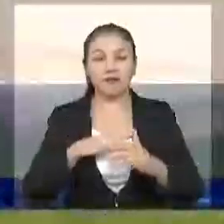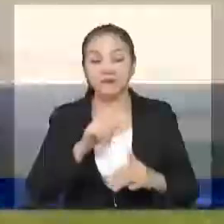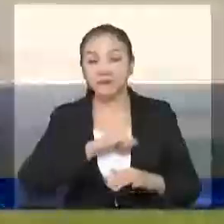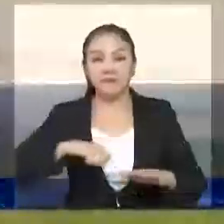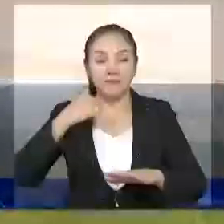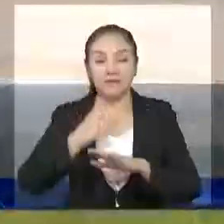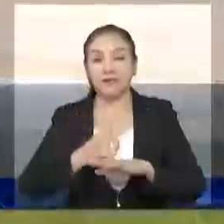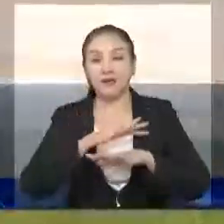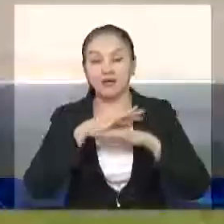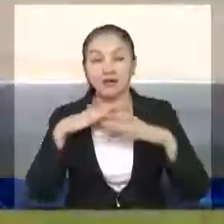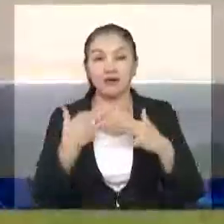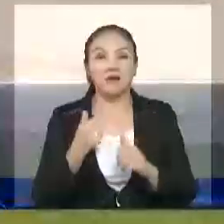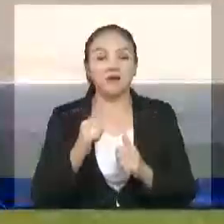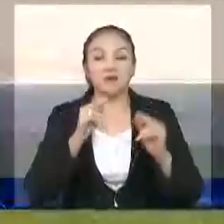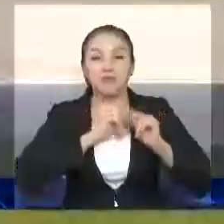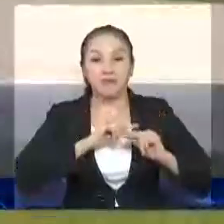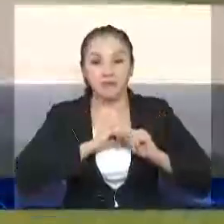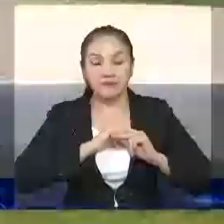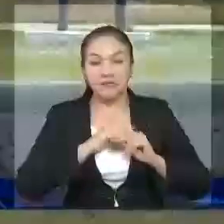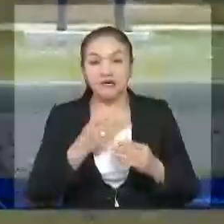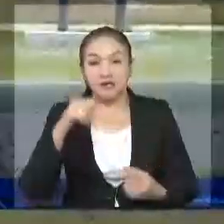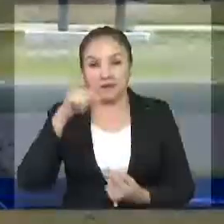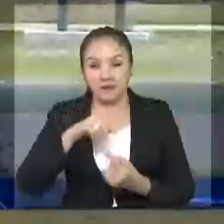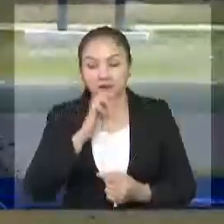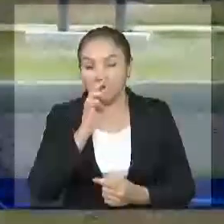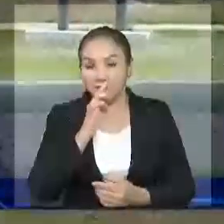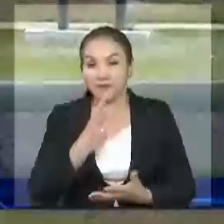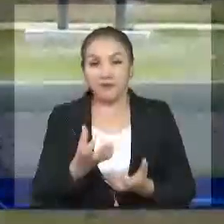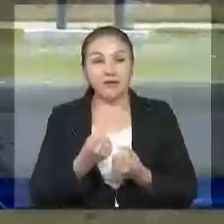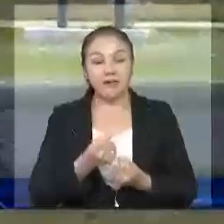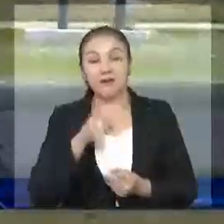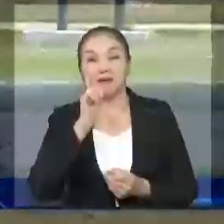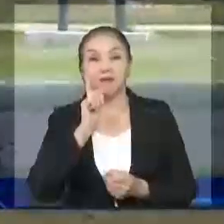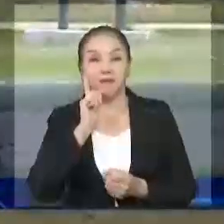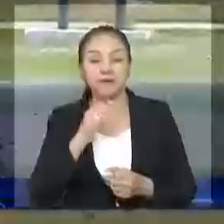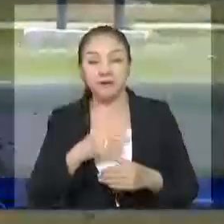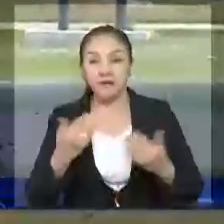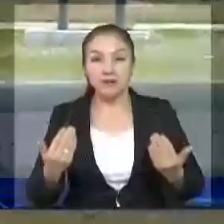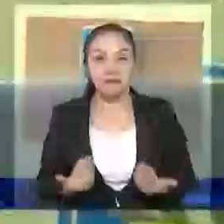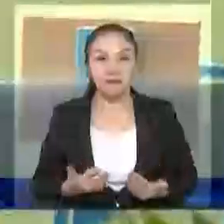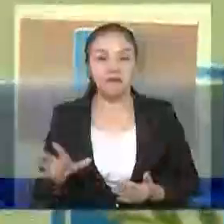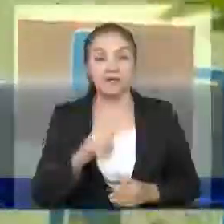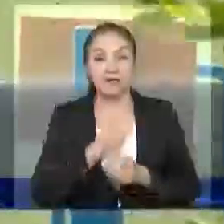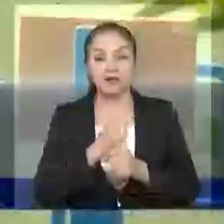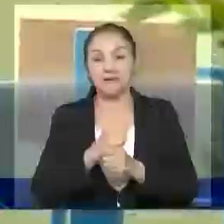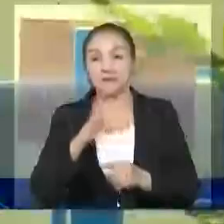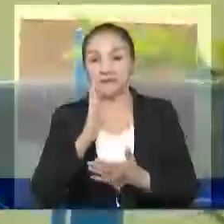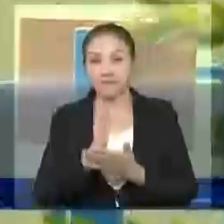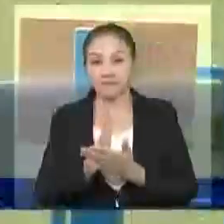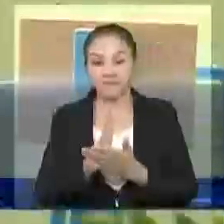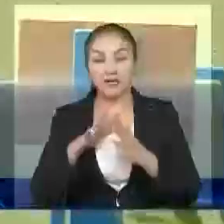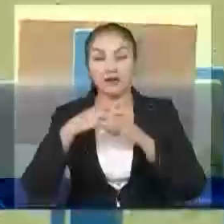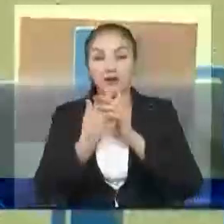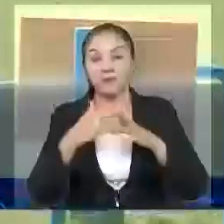бастысы көптеген ауыл тұрғындары жұмыспен қамтылып, лайықты жалақы алады. Ыңғайлы өмір сүру үшін барлық жағдай жасалған. Осылайша ауылдық